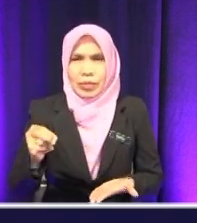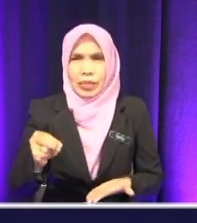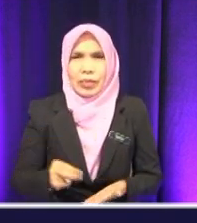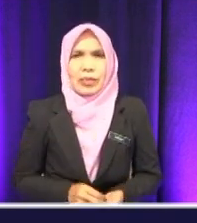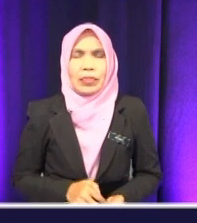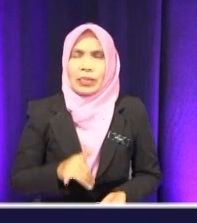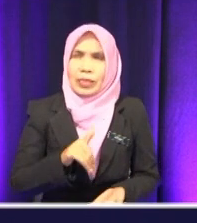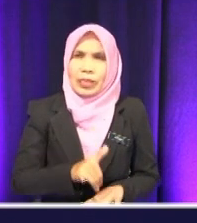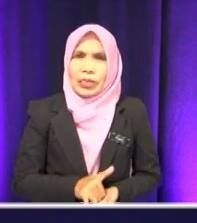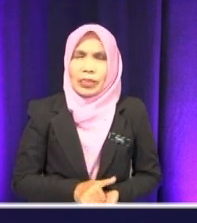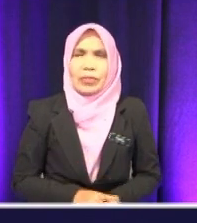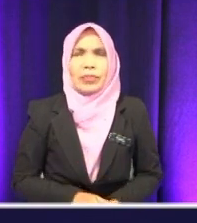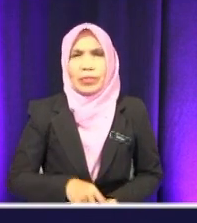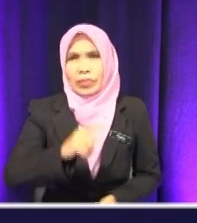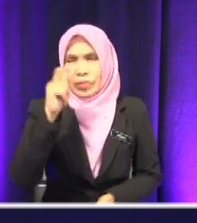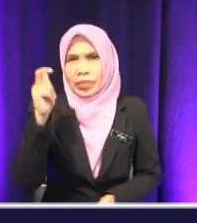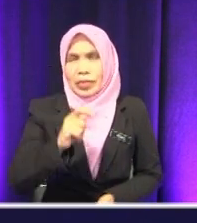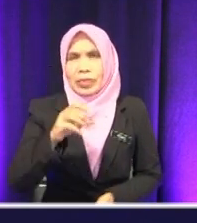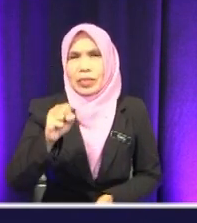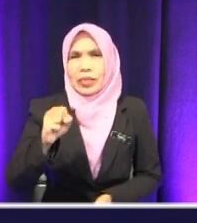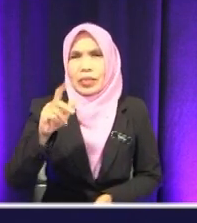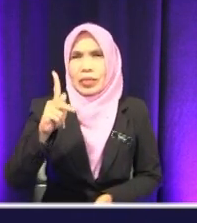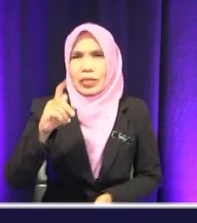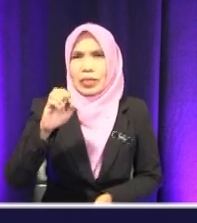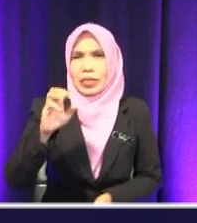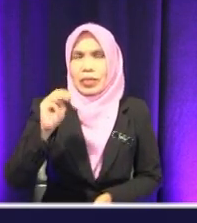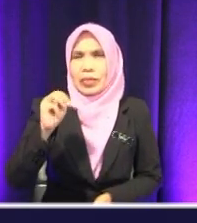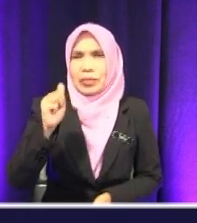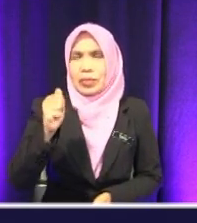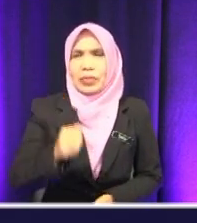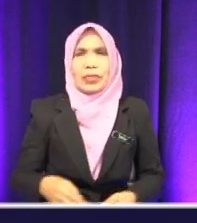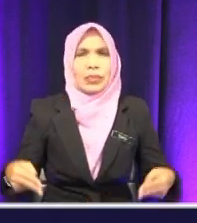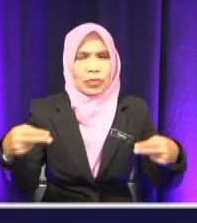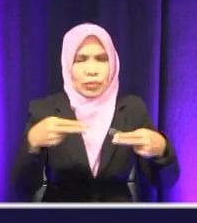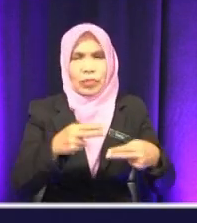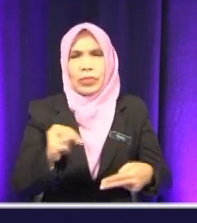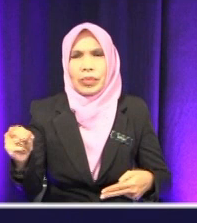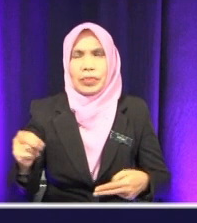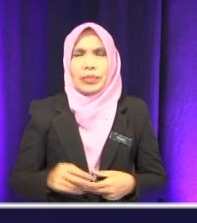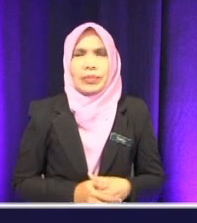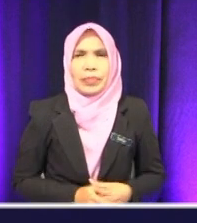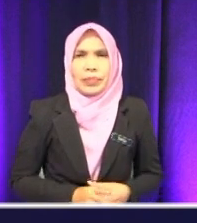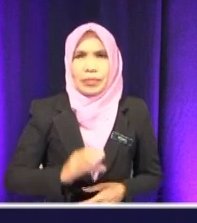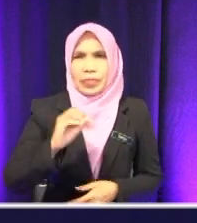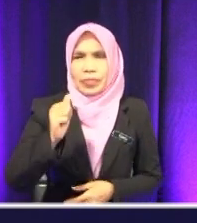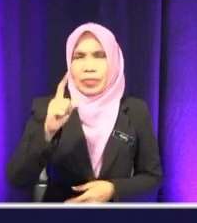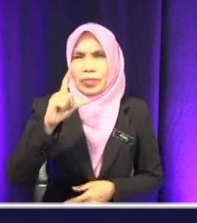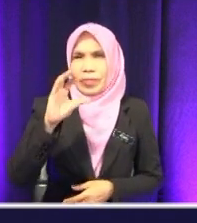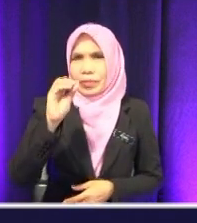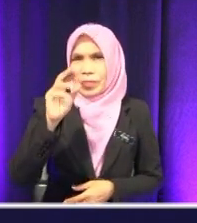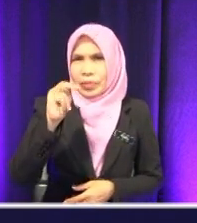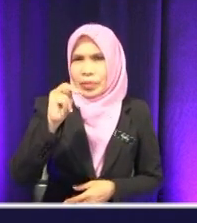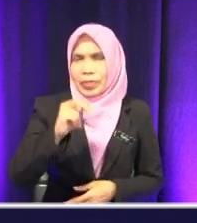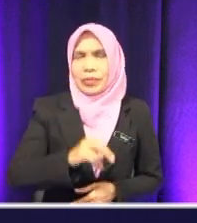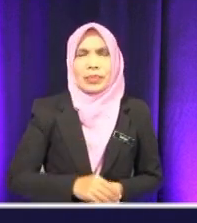hubungan dikehendaki menghasilkan skema hubungan yang ternome jadi calon-calon Buatlah